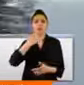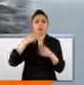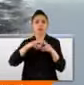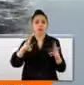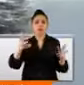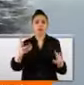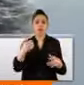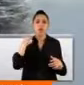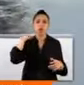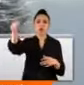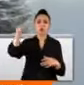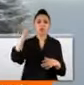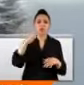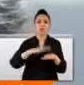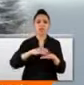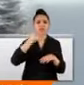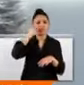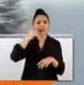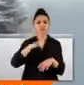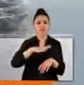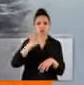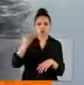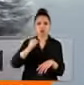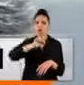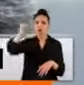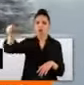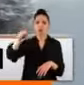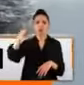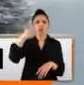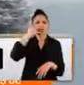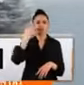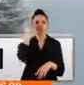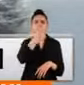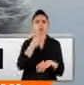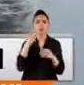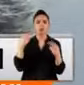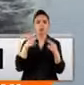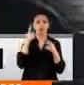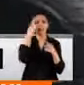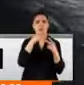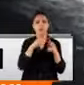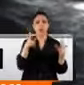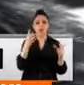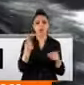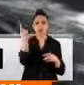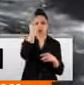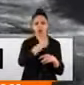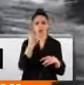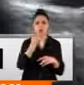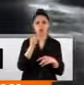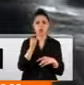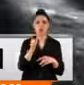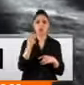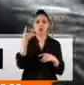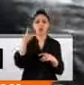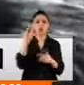parçalandı. Yumruk attı ve elinde telefonu varken yumruk attı. Telefon yüzüme çarptı ve yüzümü kesti. Şu yüzüme kasti